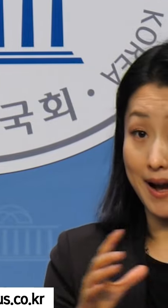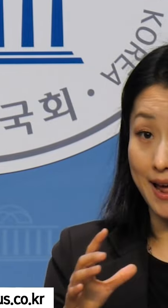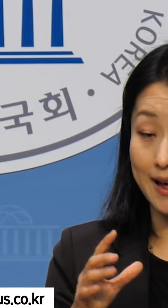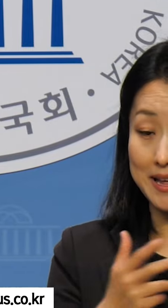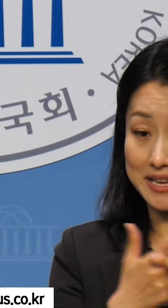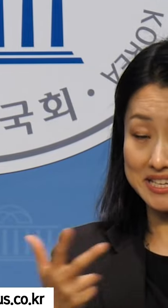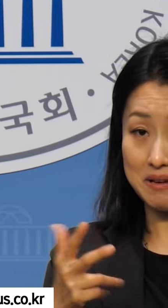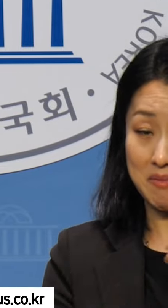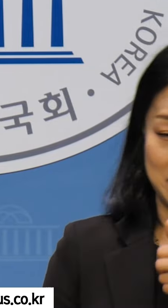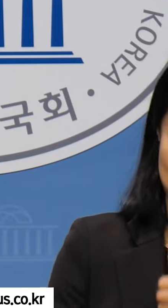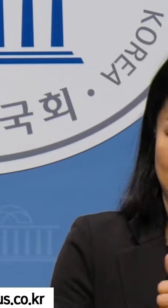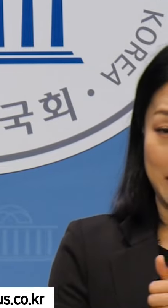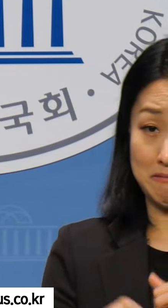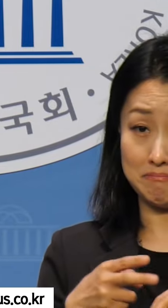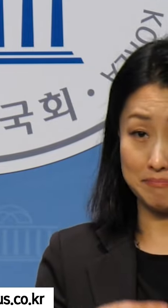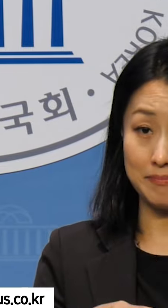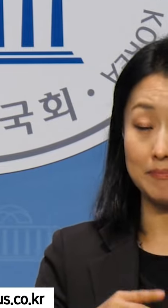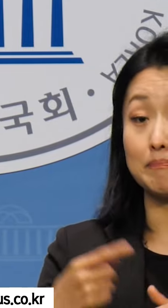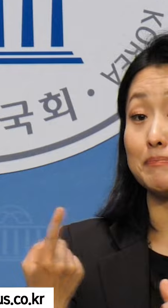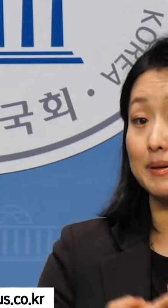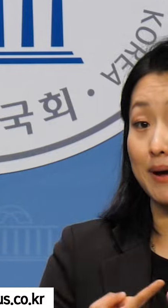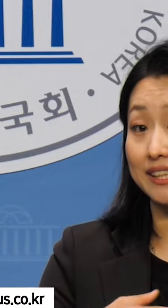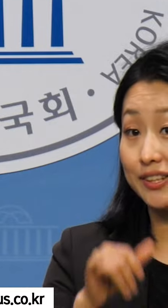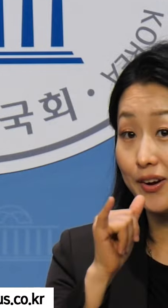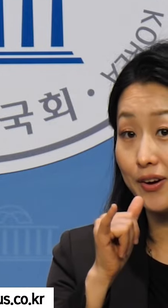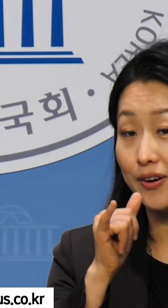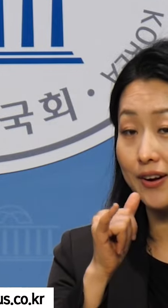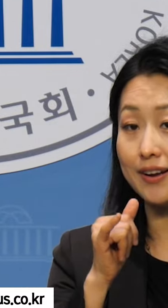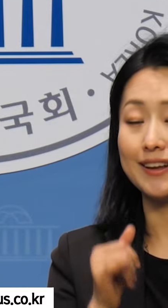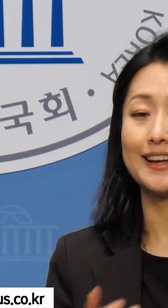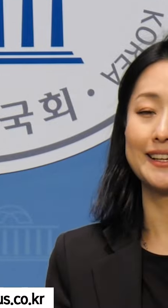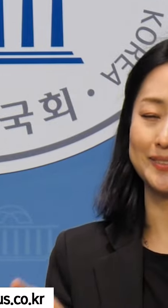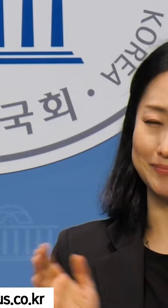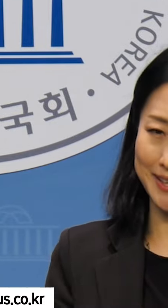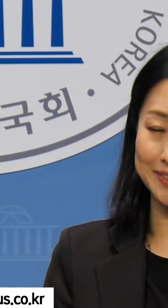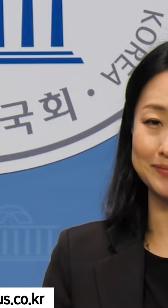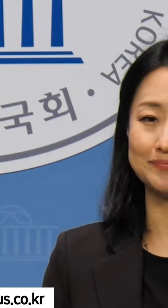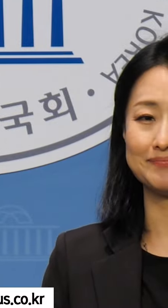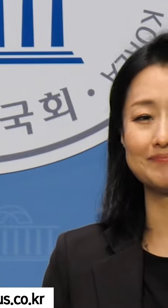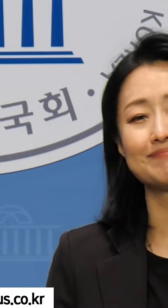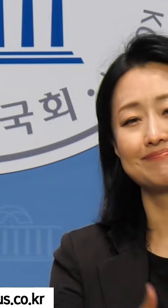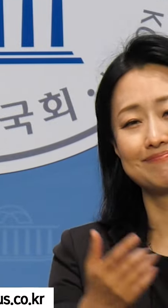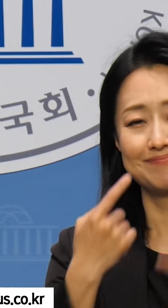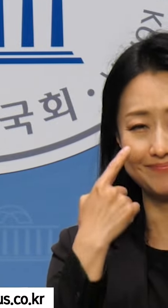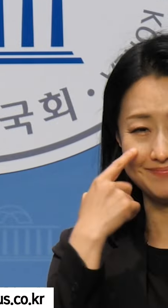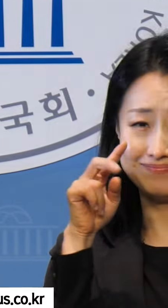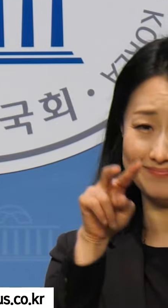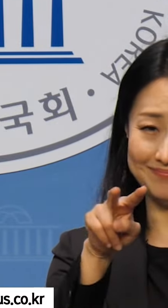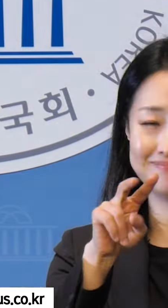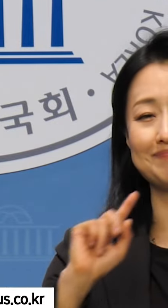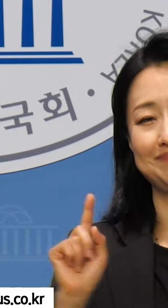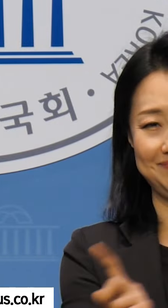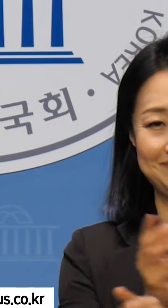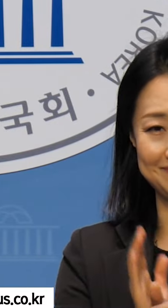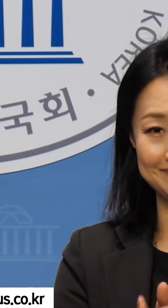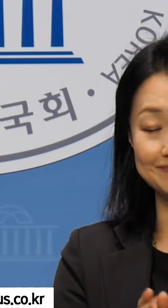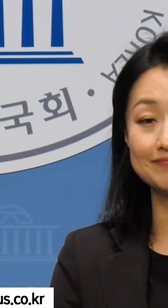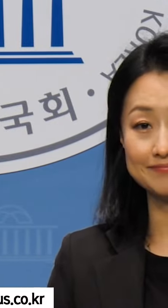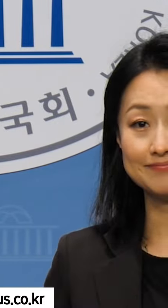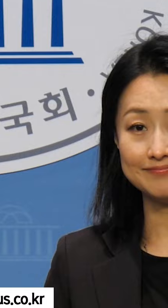대표의 독주다라고 하면서 비판을 하고 계십니다. 부디 관점을 다르게 봐주시길